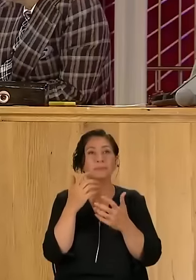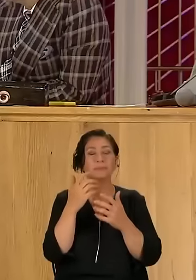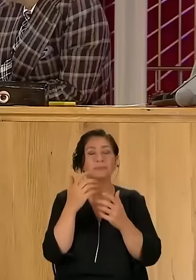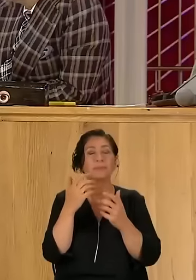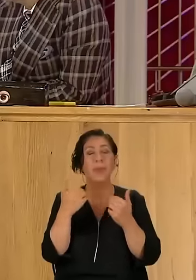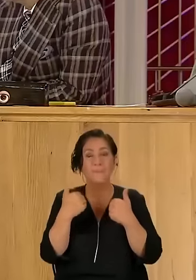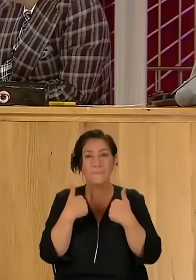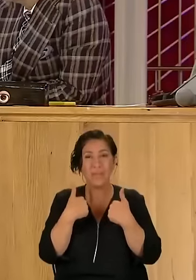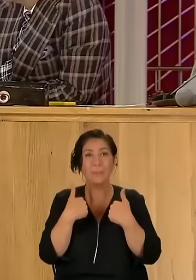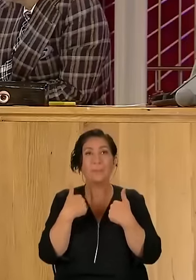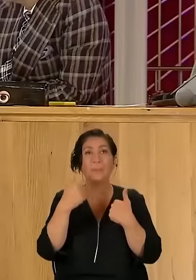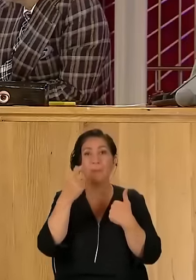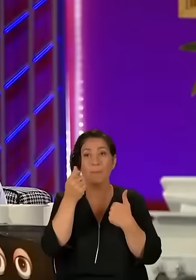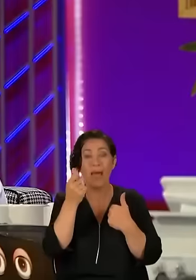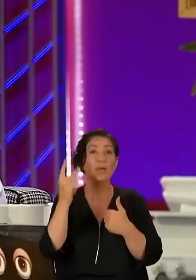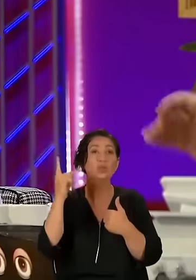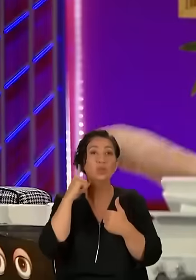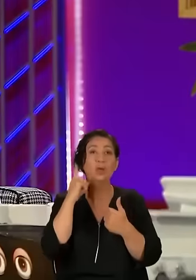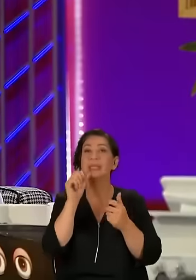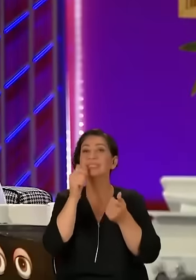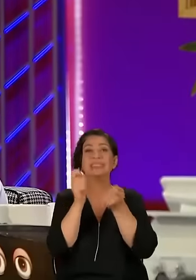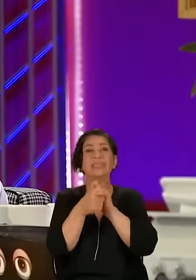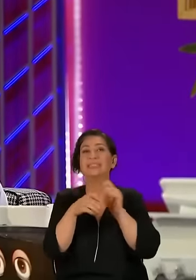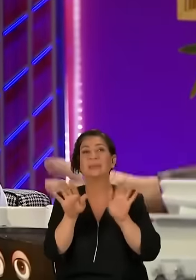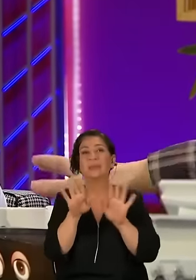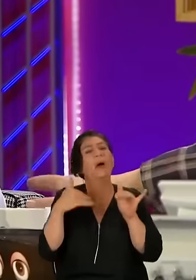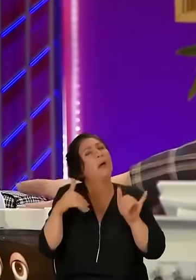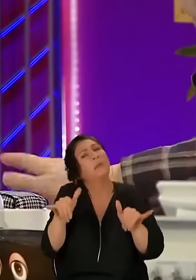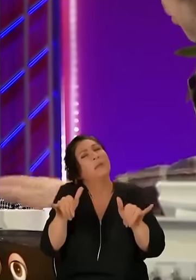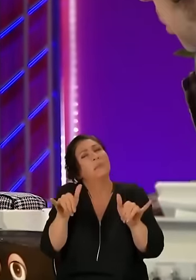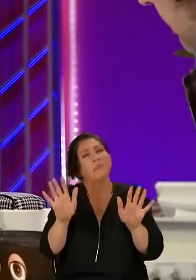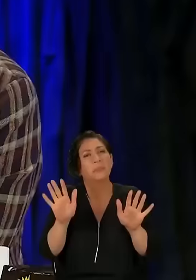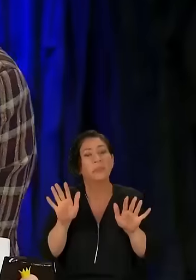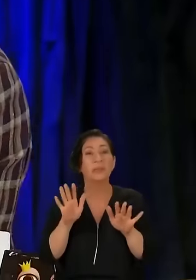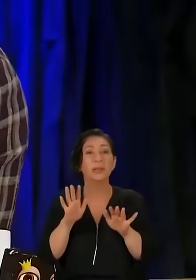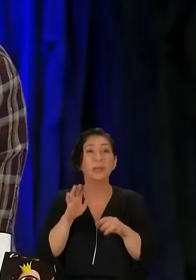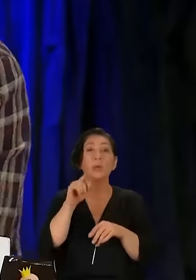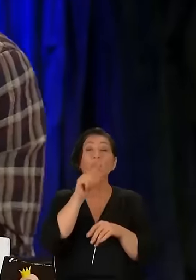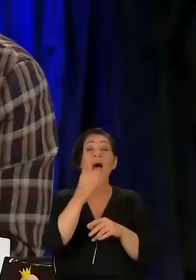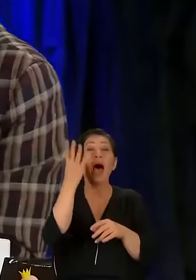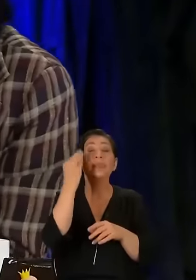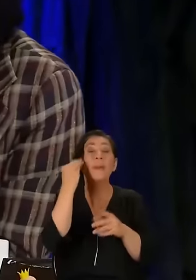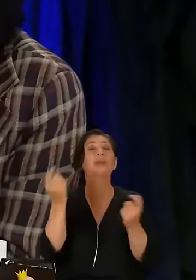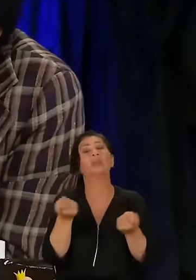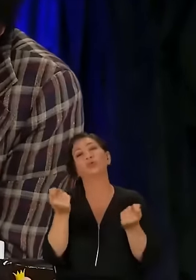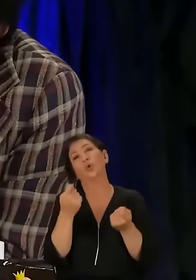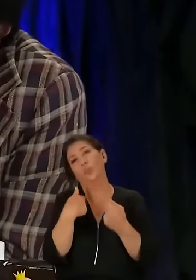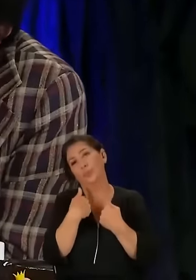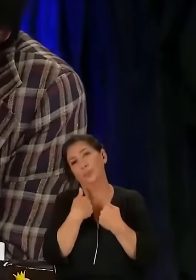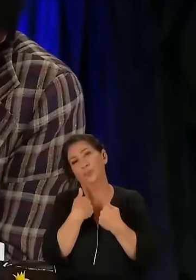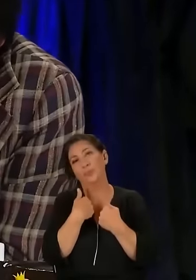Okan Bey. Beni para ve şöhret hiç değiştirmedi. Bunda, bir şey söyleyeceğim. Bunu anlamaya çalışıyorum